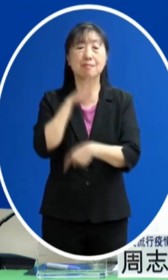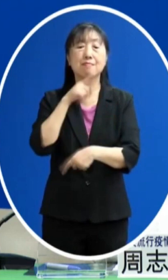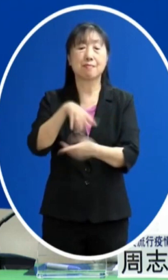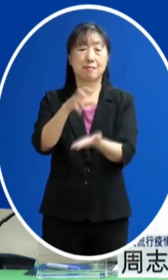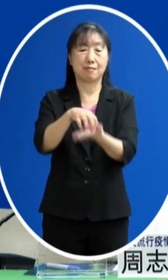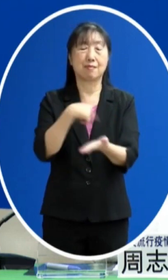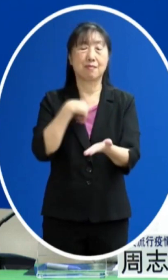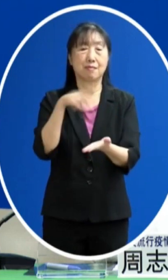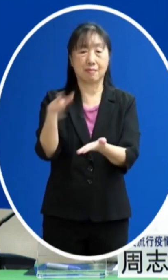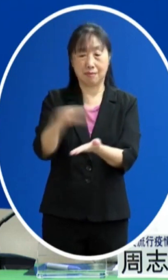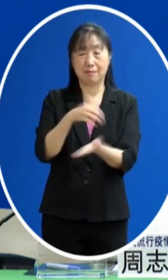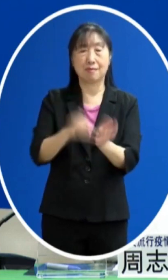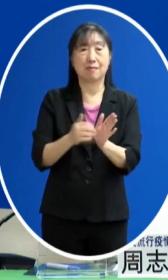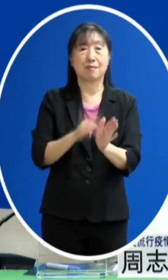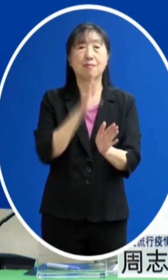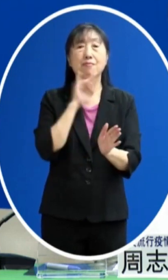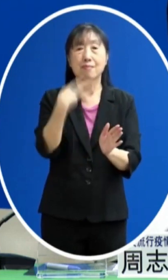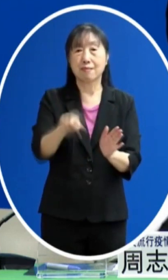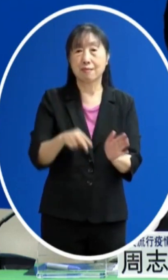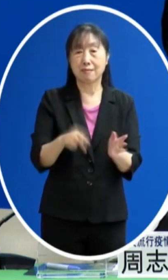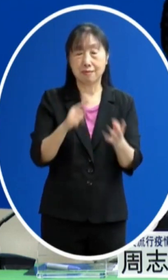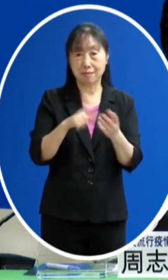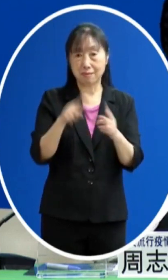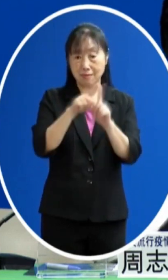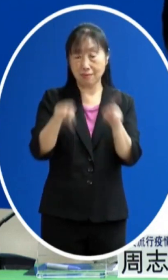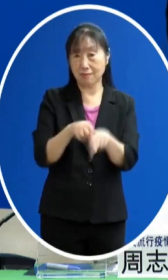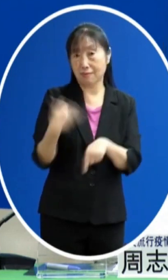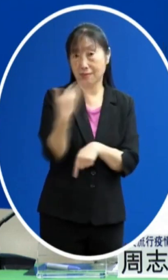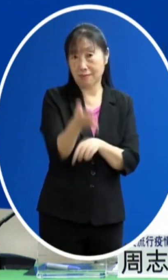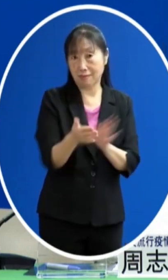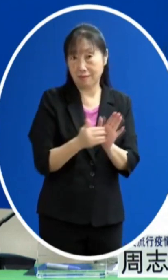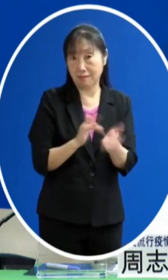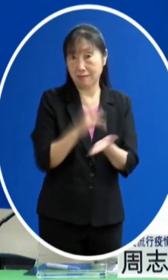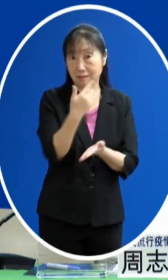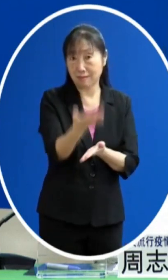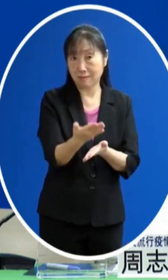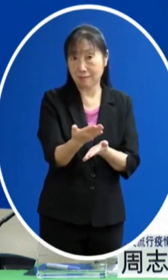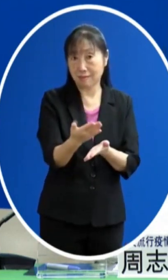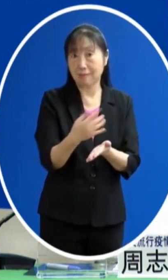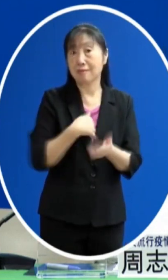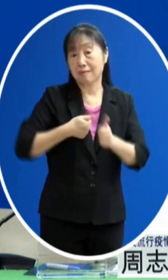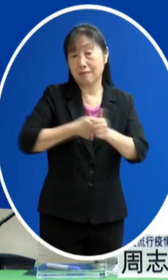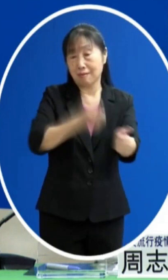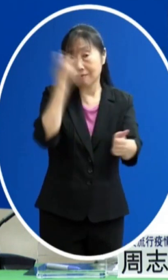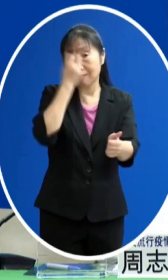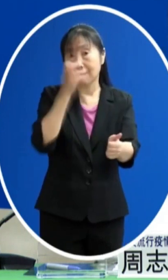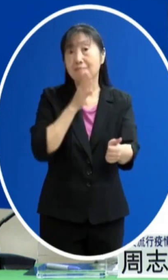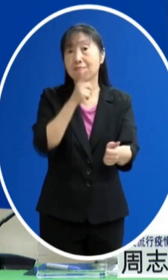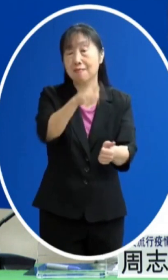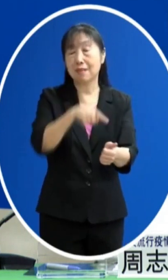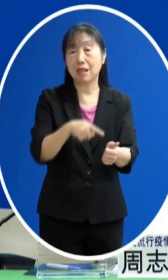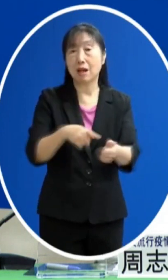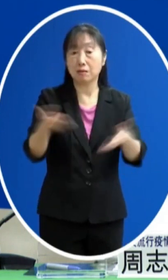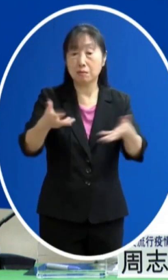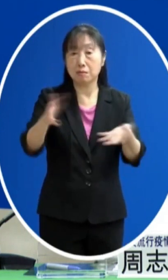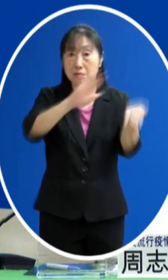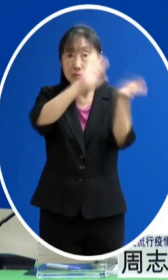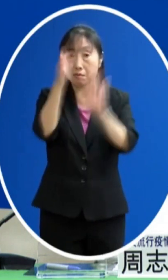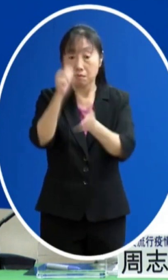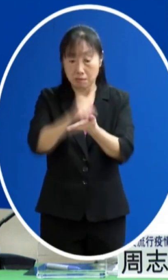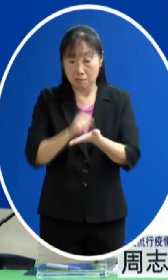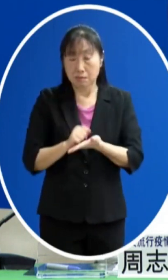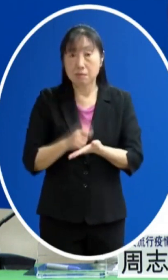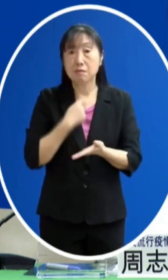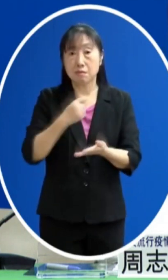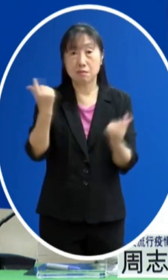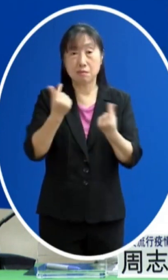那最后一项是这个在开立之后要追踪这个病人的状况，有一个叫病人治疗记录表，有点像日记一样，每天